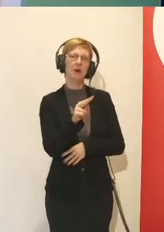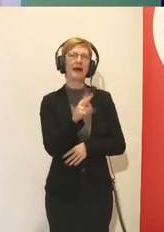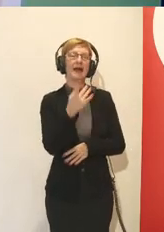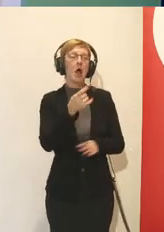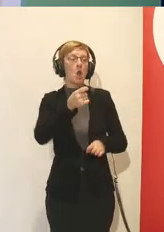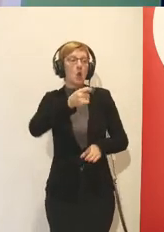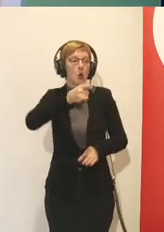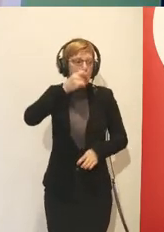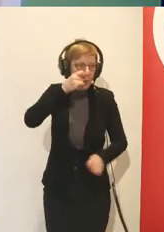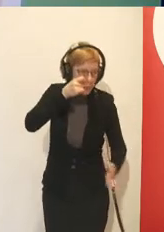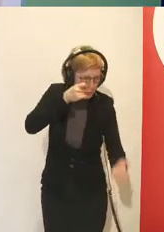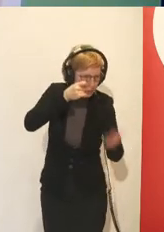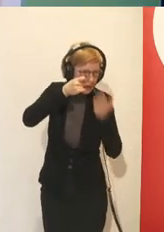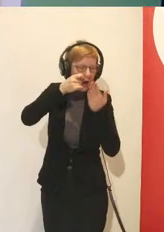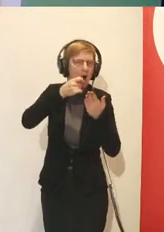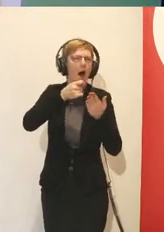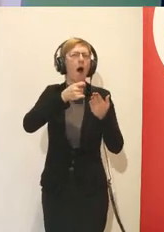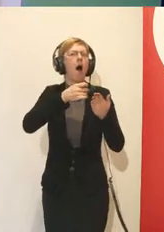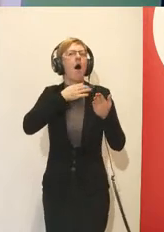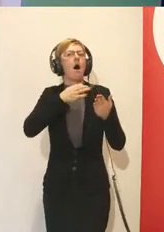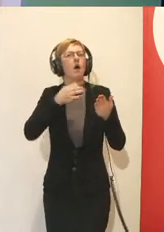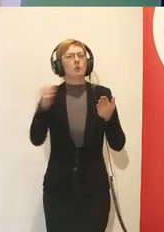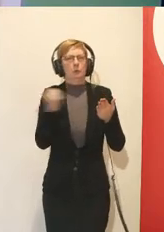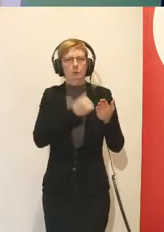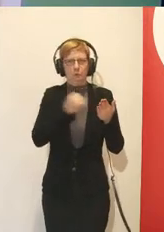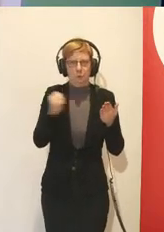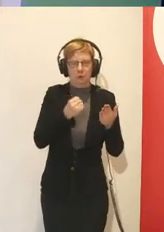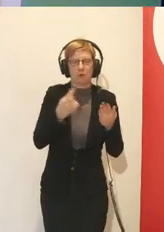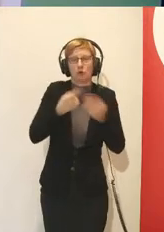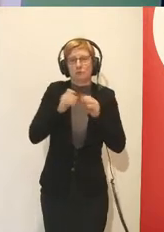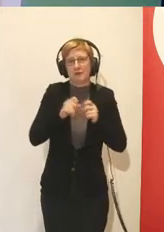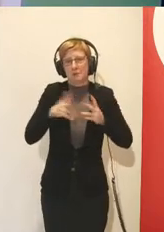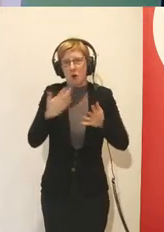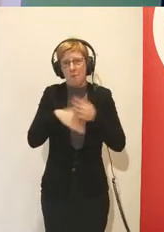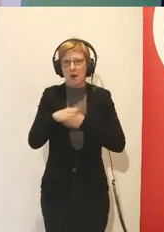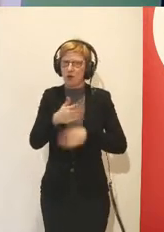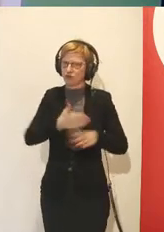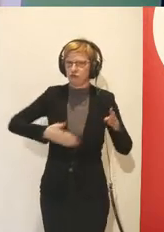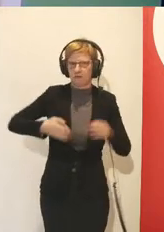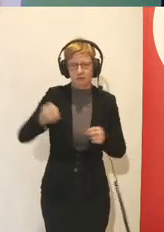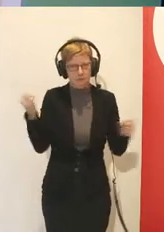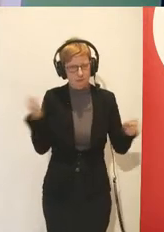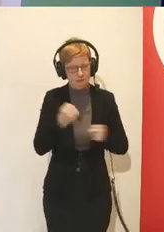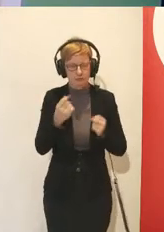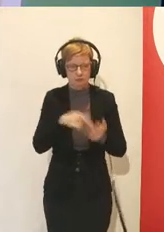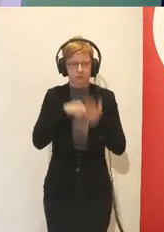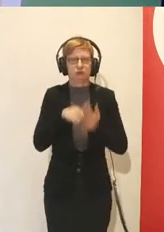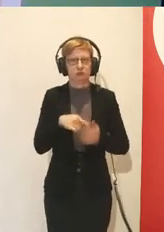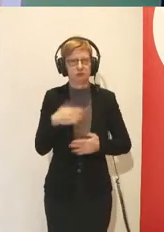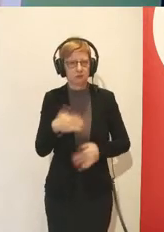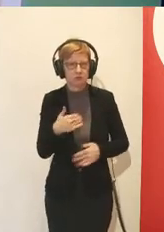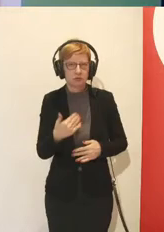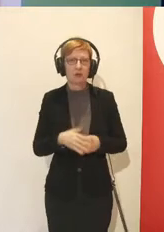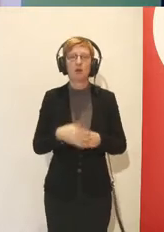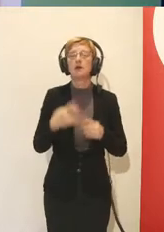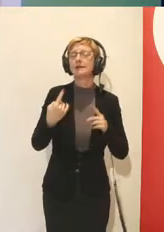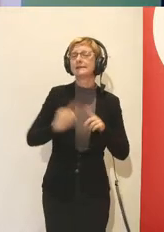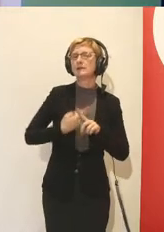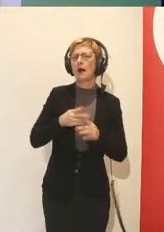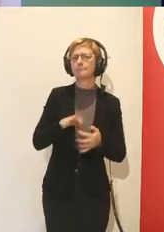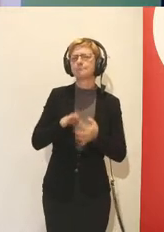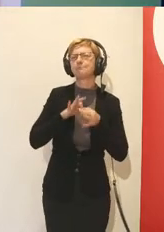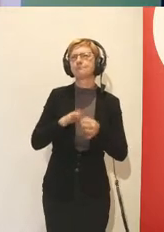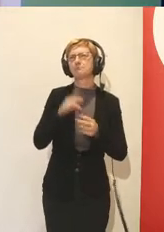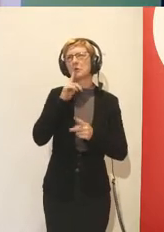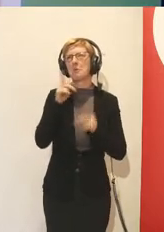eben so eine situation wie die pandemie das ganze befeuert wenn man sich jetzt die zahlen anguckt ist es so dass ja ungefähr ein drittel